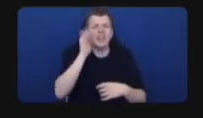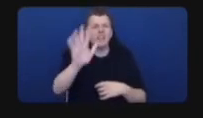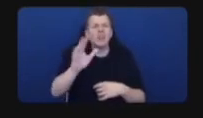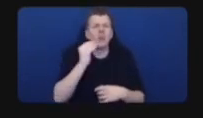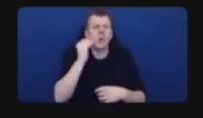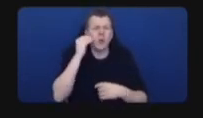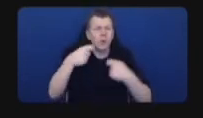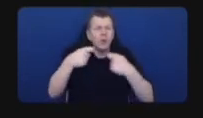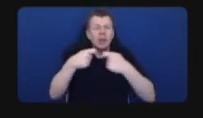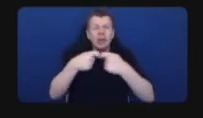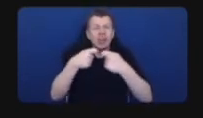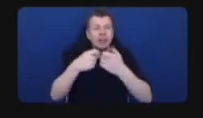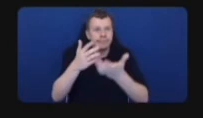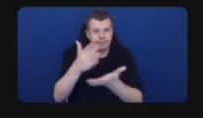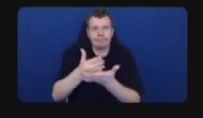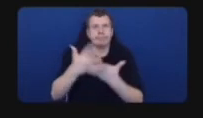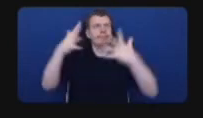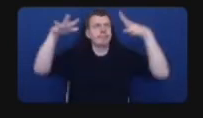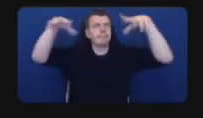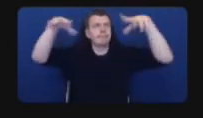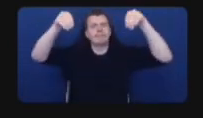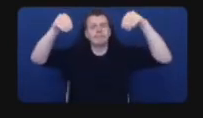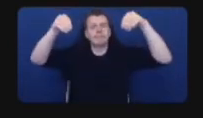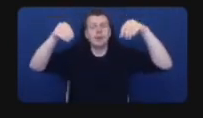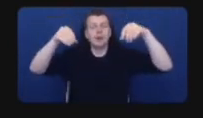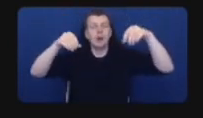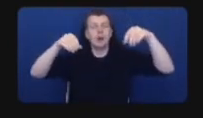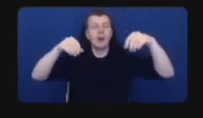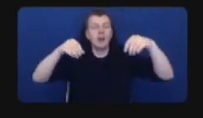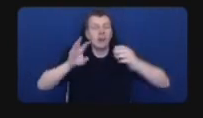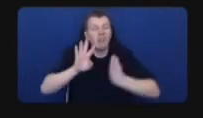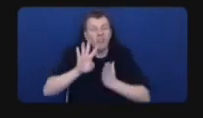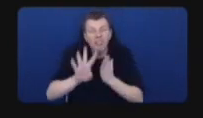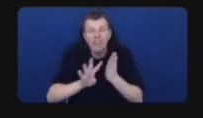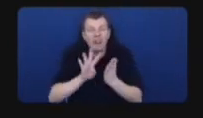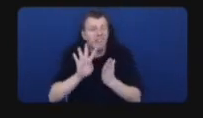如果你家里有停电了，那你这些